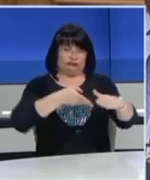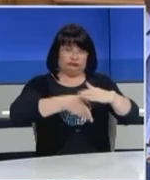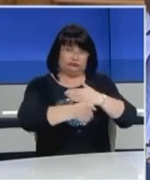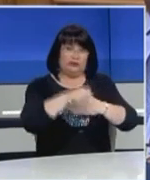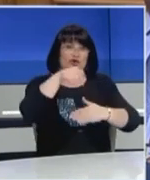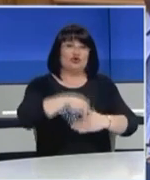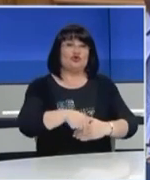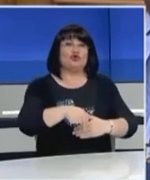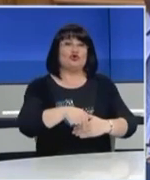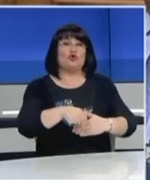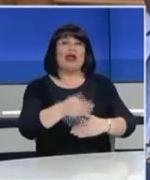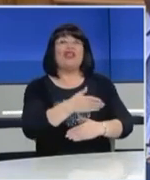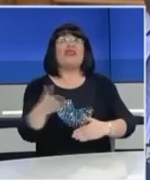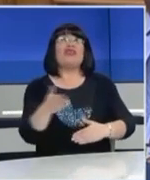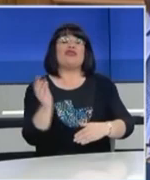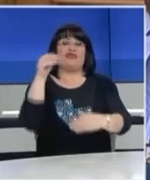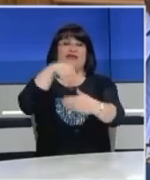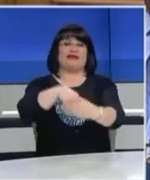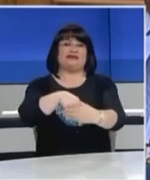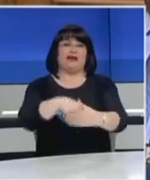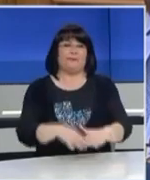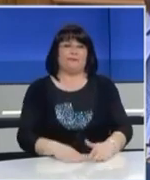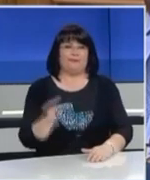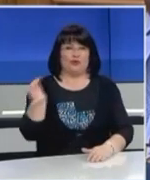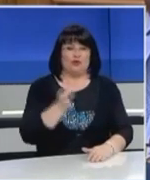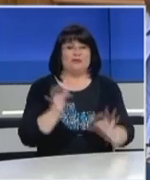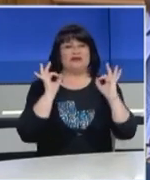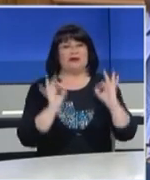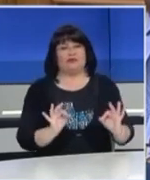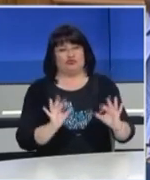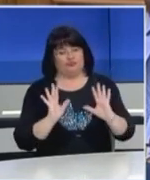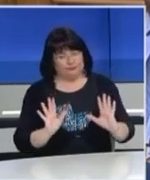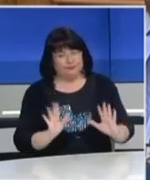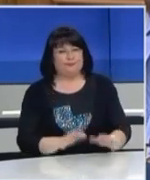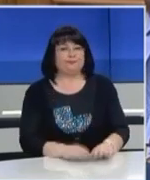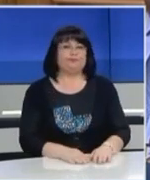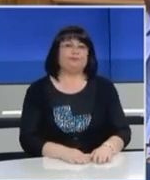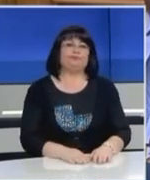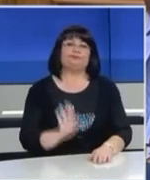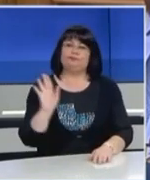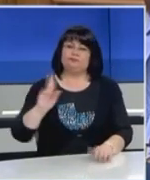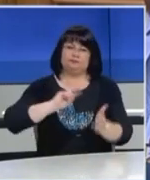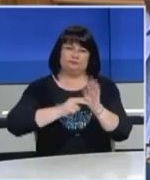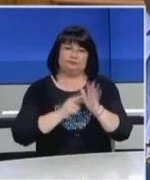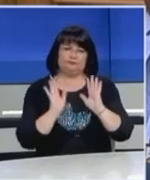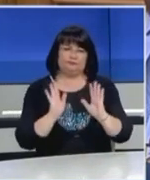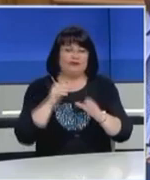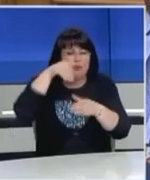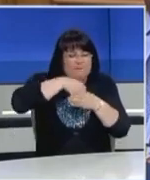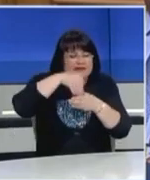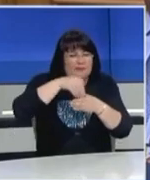τώρα ανήκετε στη δεξιά. Αυτό είπατε επιλέξει για τον κύριο Γεραπετρίτη. Προσέξτε λοιπόν